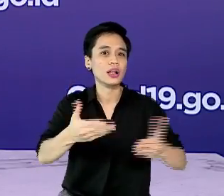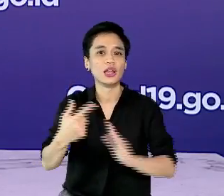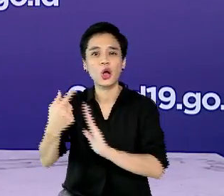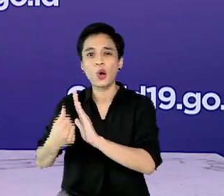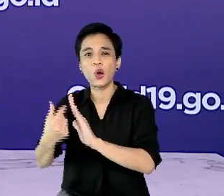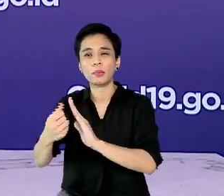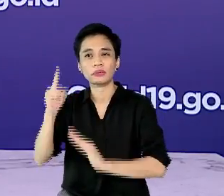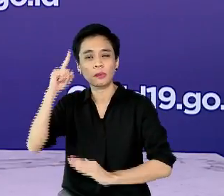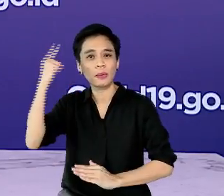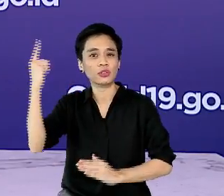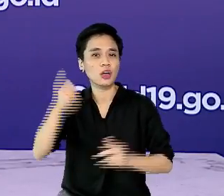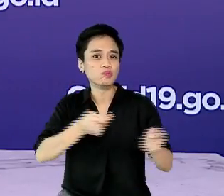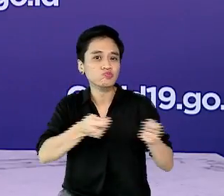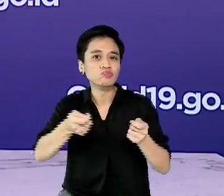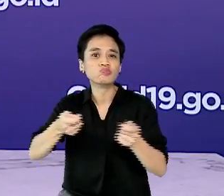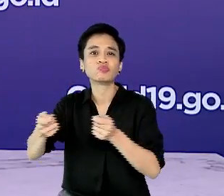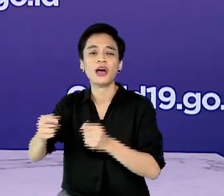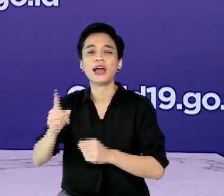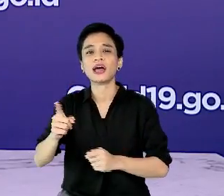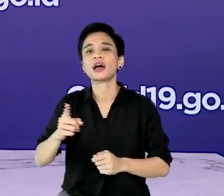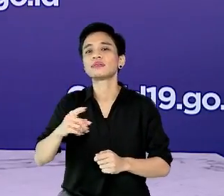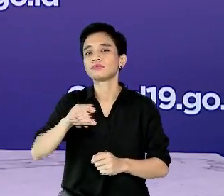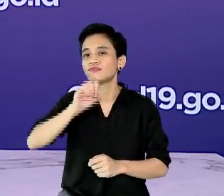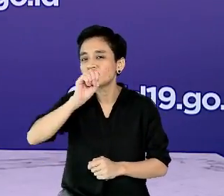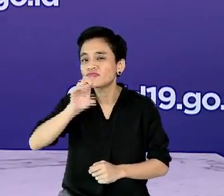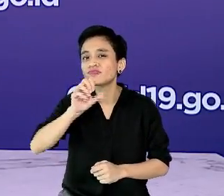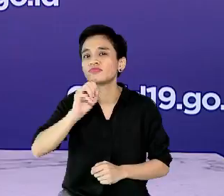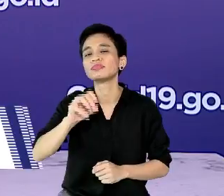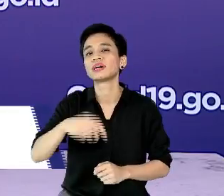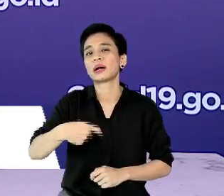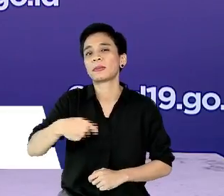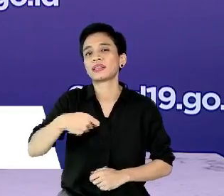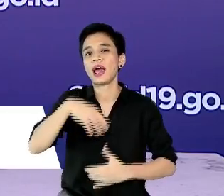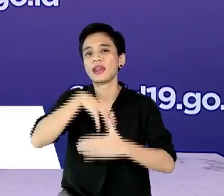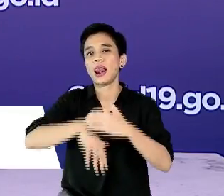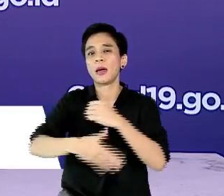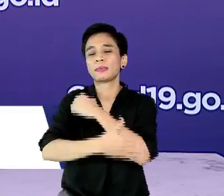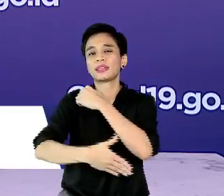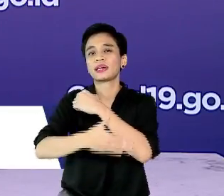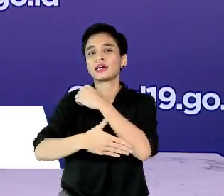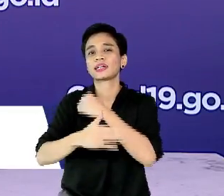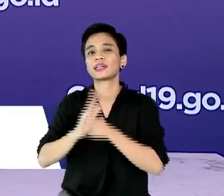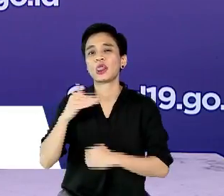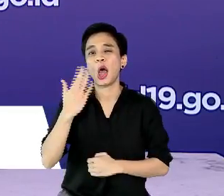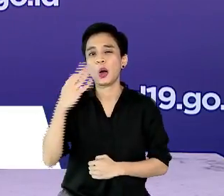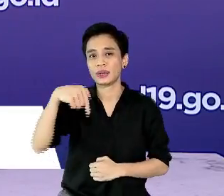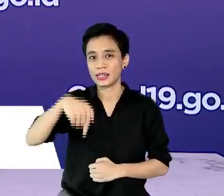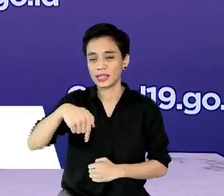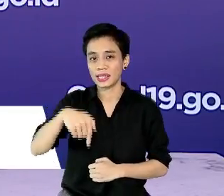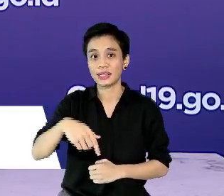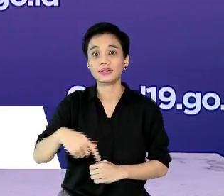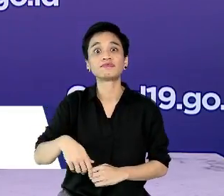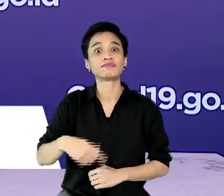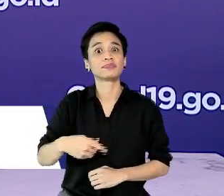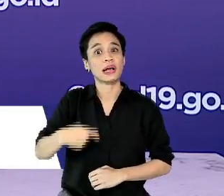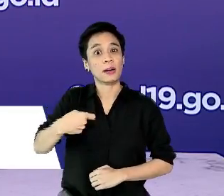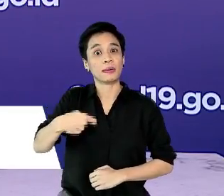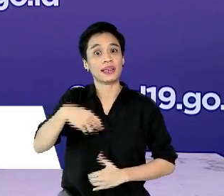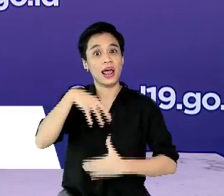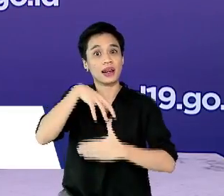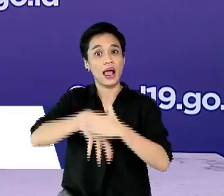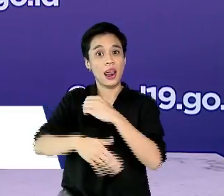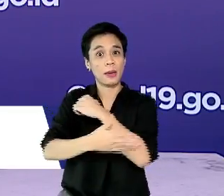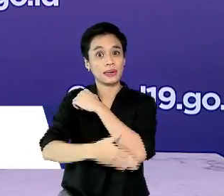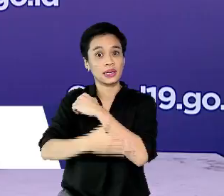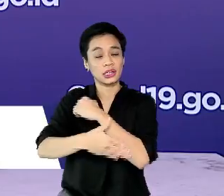dilakukan melalui Instruksi Mendagri Nomor 13 Tahun 2021. Dalam Inmendagri ini, pemerintah berupaya